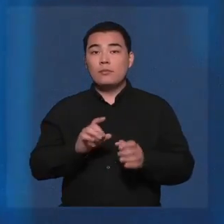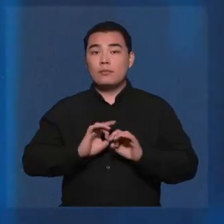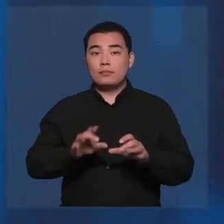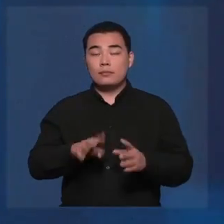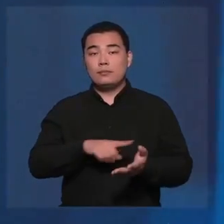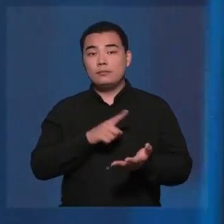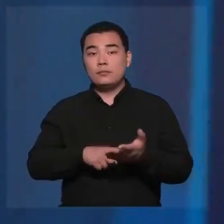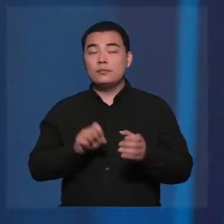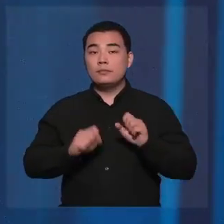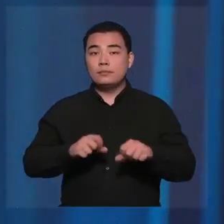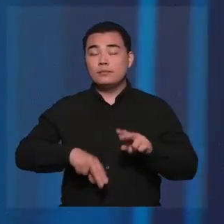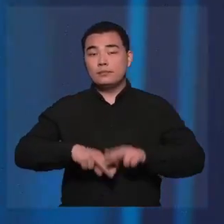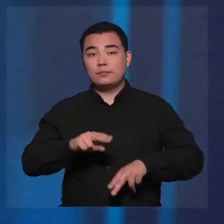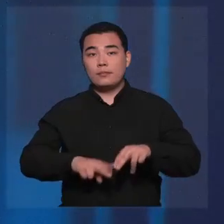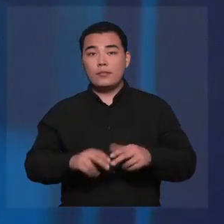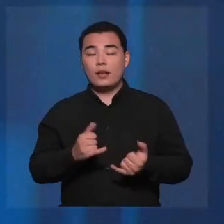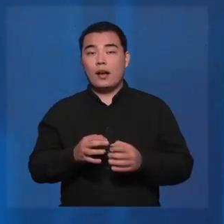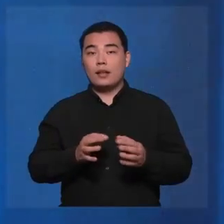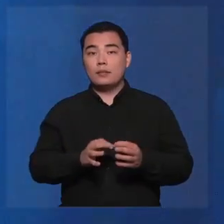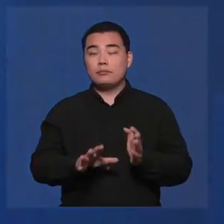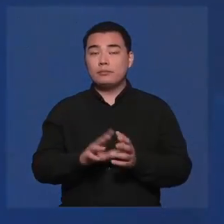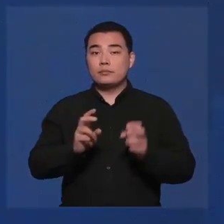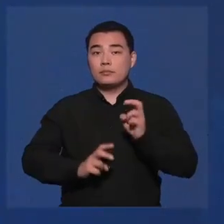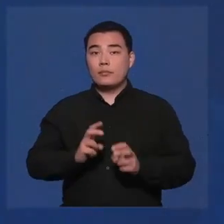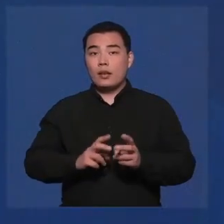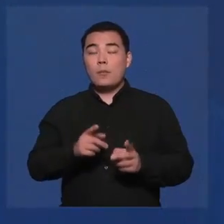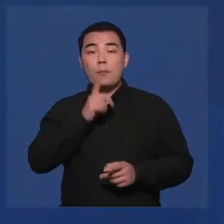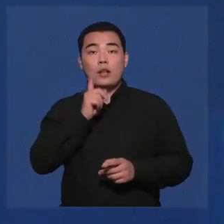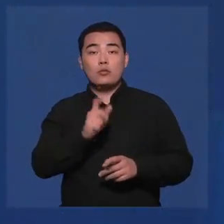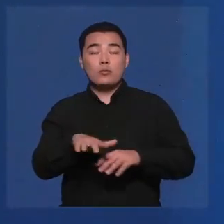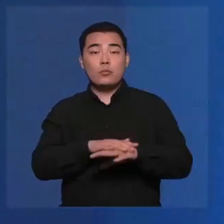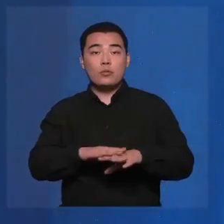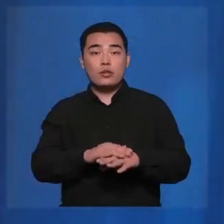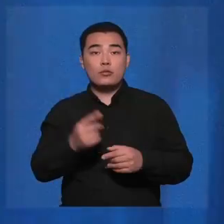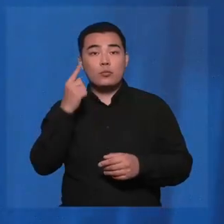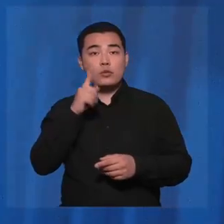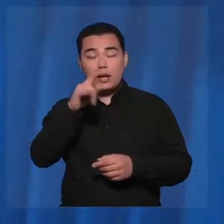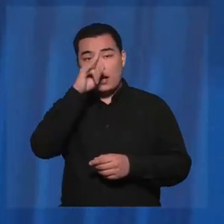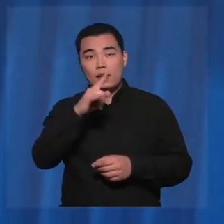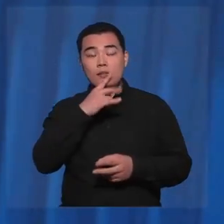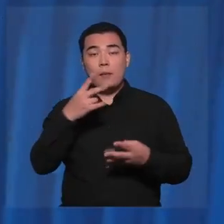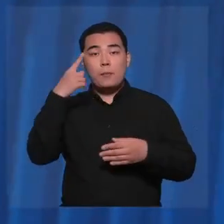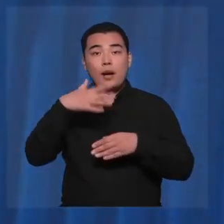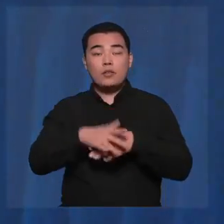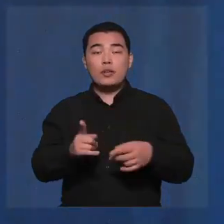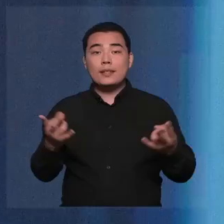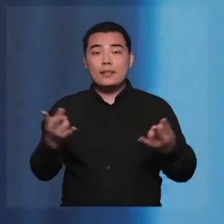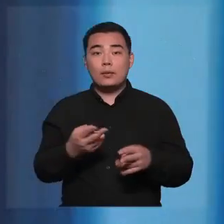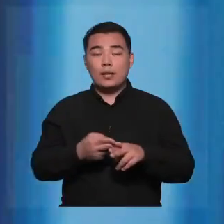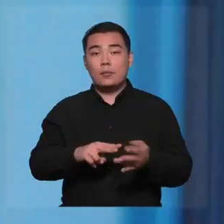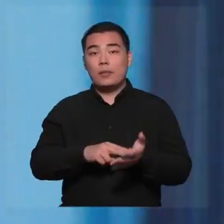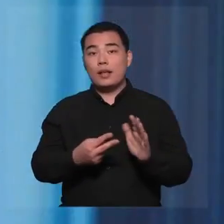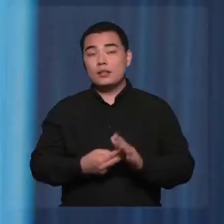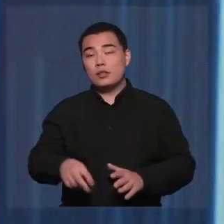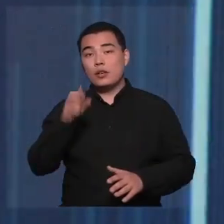разъяснять вопросы возможного строительства атомной электростанции. Молодые люди считают, что казахстанцы должны понять необходимость этого объекта